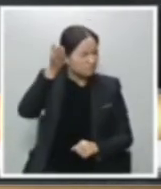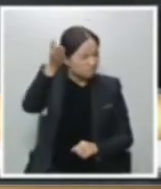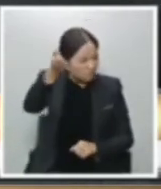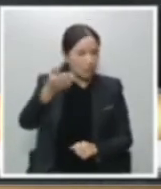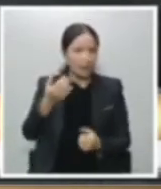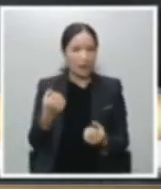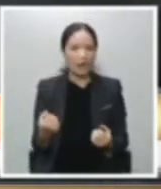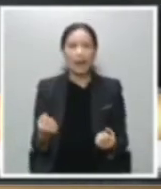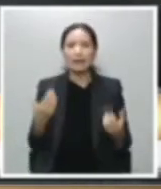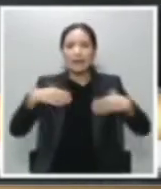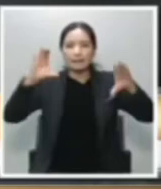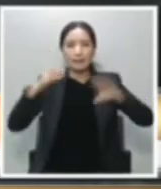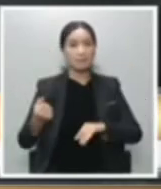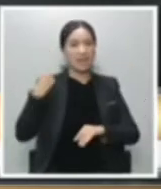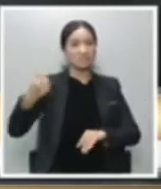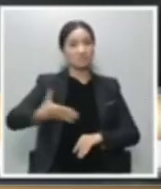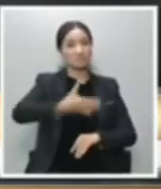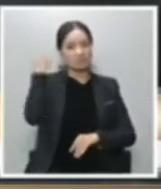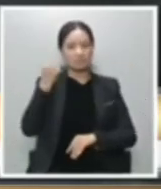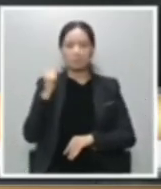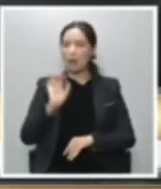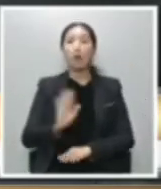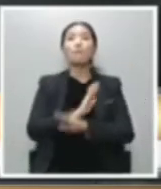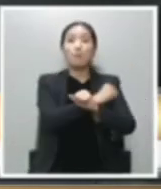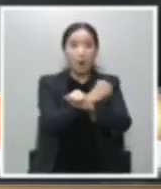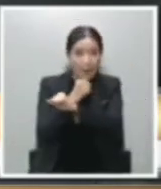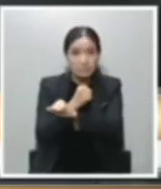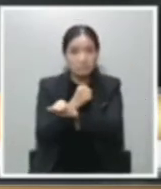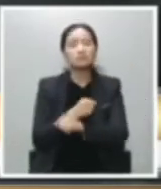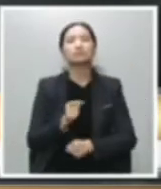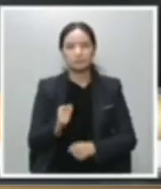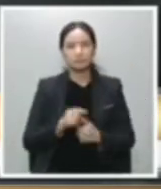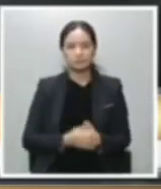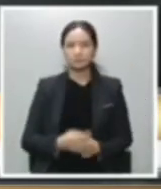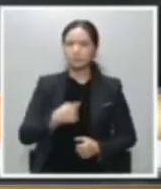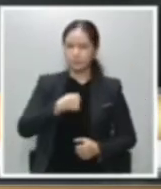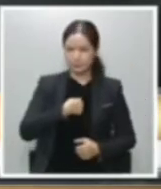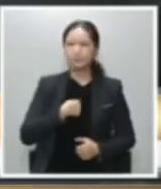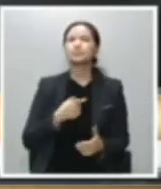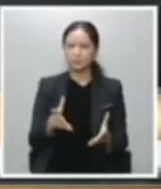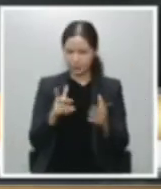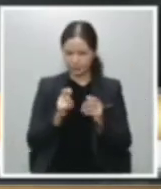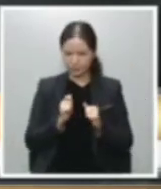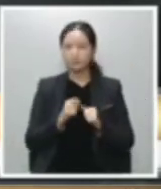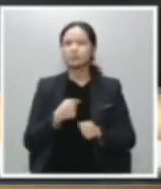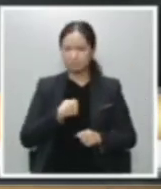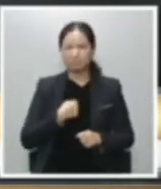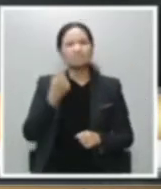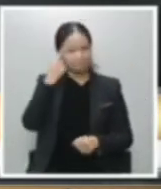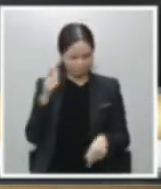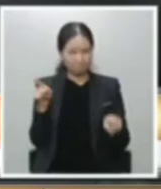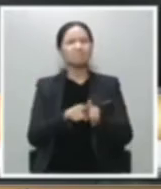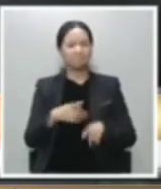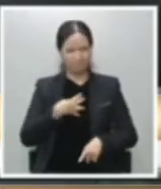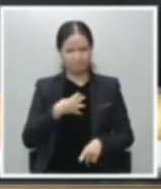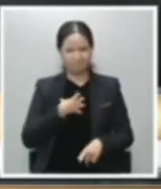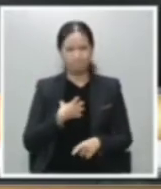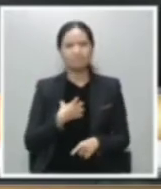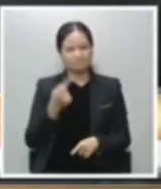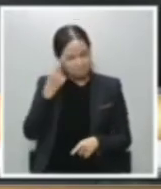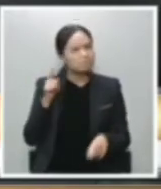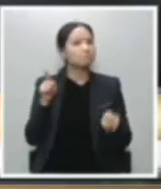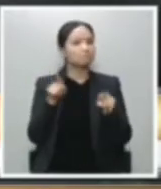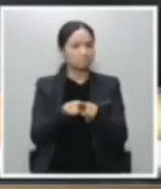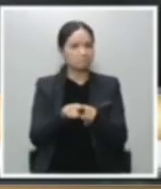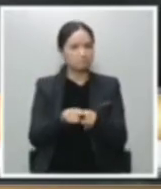นาคตของท่านอาจารย์ปิยบุตรแสงกนกกุลและคณะผมขออนุญาตท่านประธานว่าผมเห็นด้วยเป็นอย่างยิ่งและผมเห็นด้ว